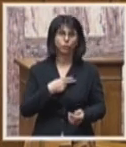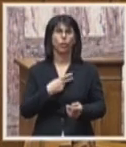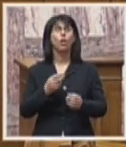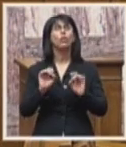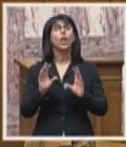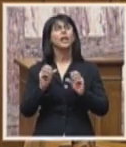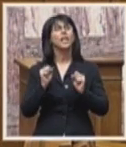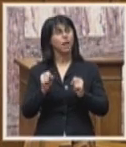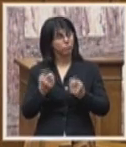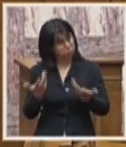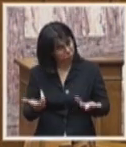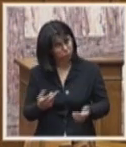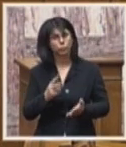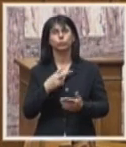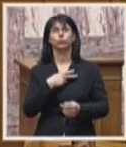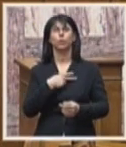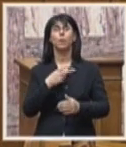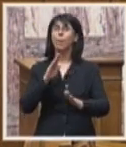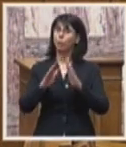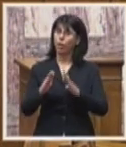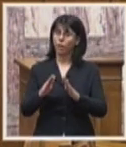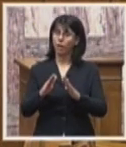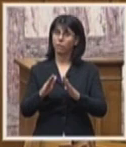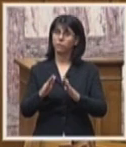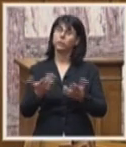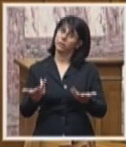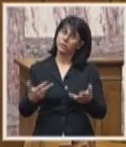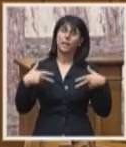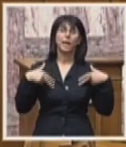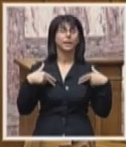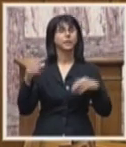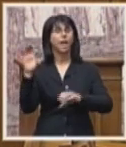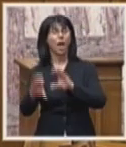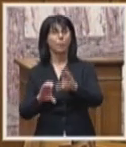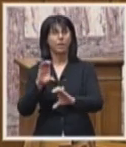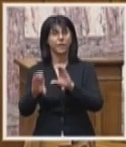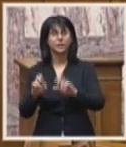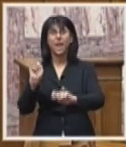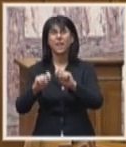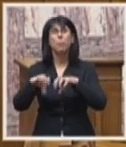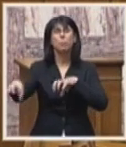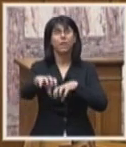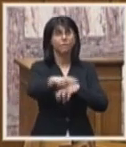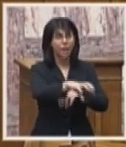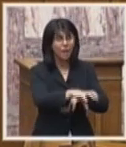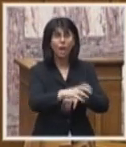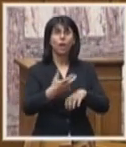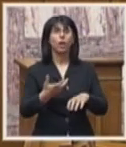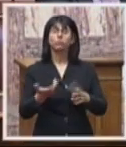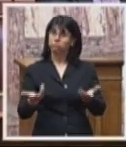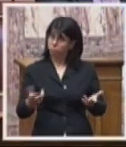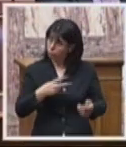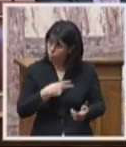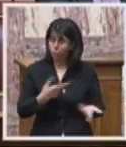δικαίως, και πρόνοια, και κρατικές επενδύσεις σε έργα στην περιφέρεια και όχι μόνο σε υποδομές,